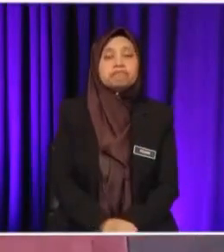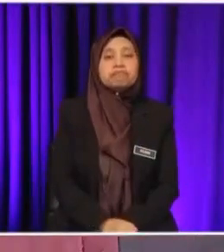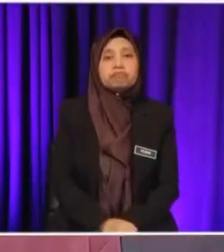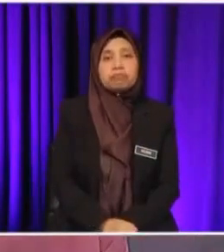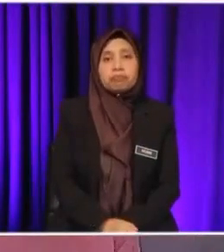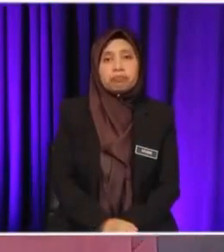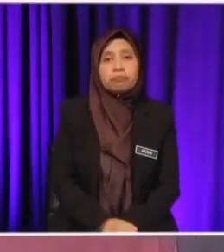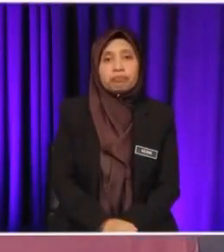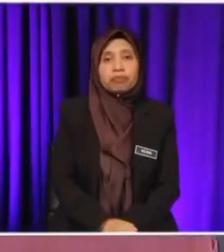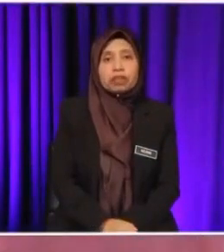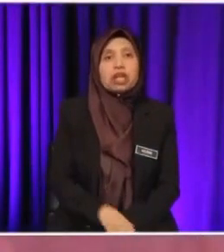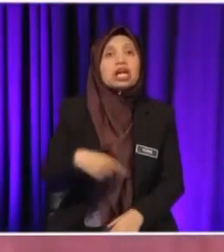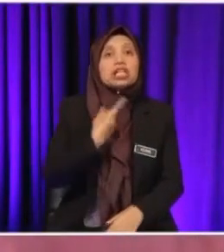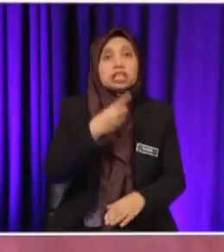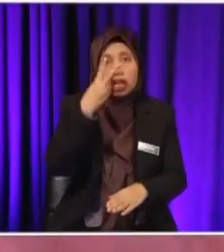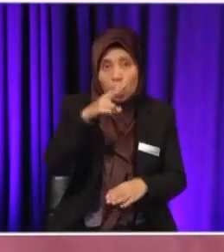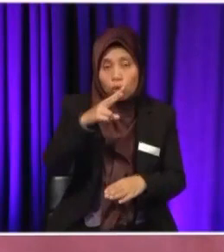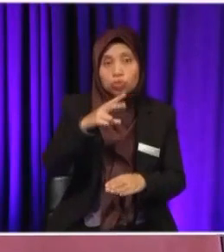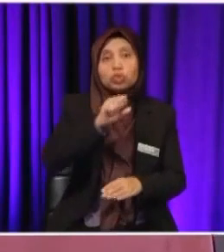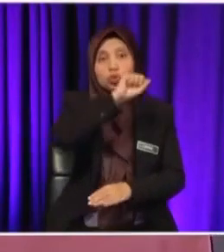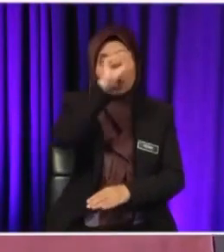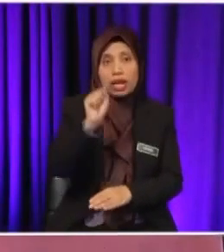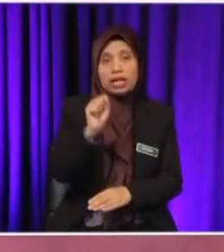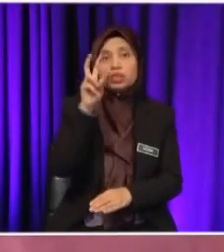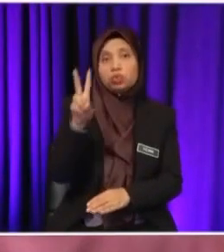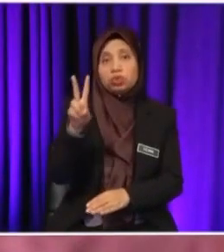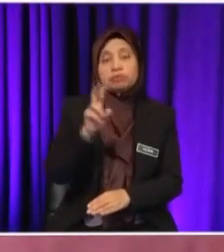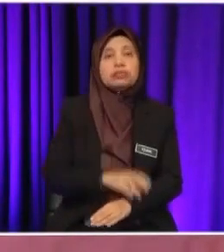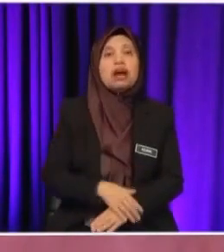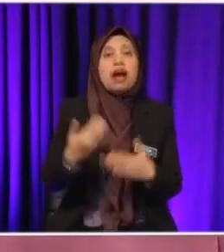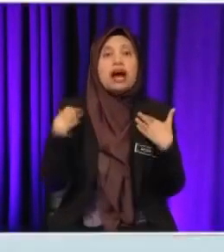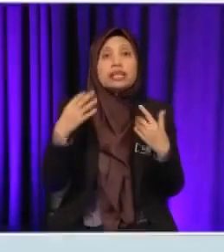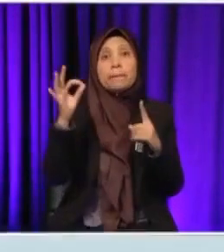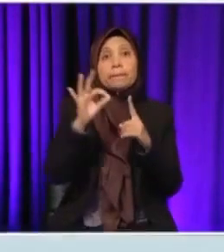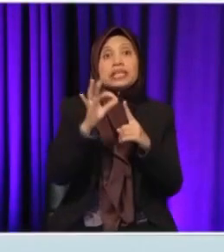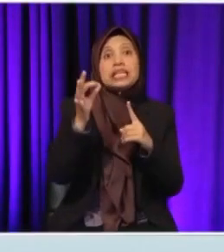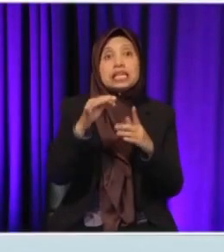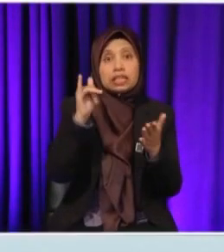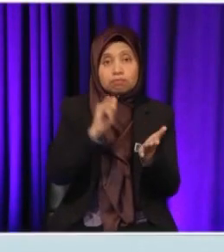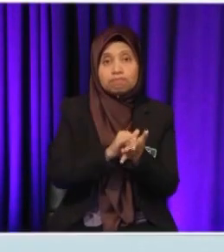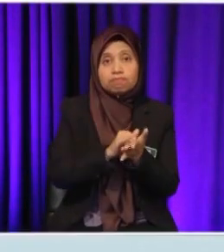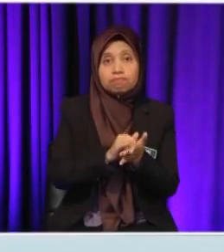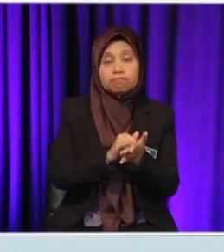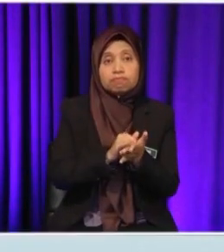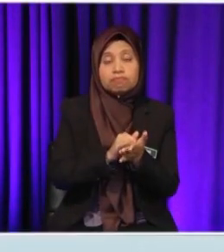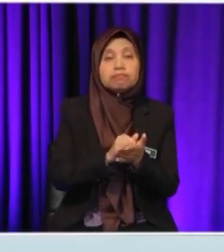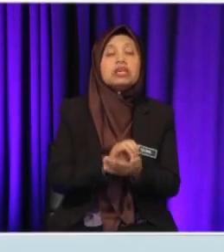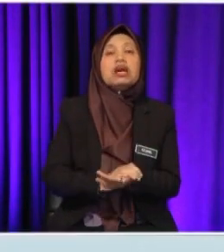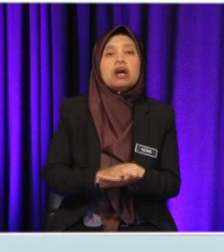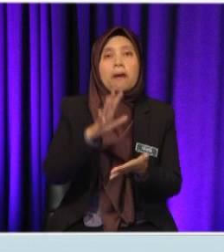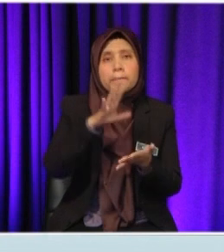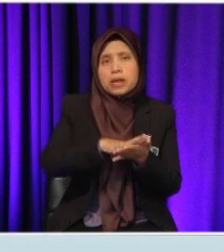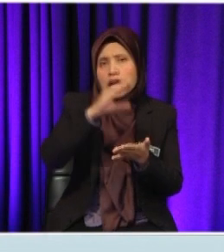adalah teknik dialog. Kita lihat contoh soalan yang kedua. Ada petikan di situ. Okey, hey, di bawah pohon mana peguam ini